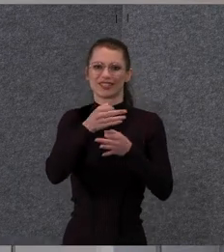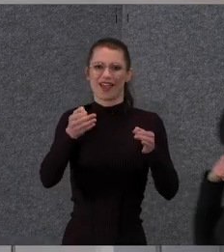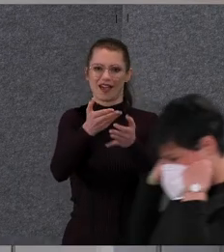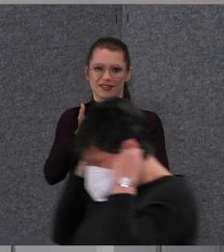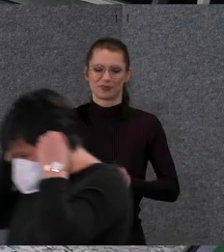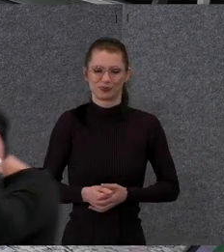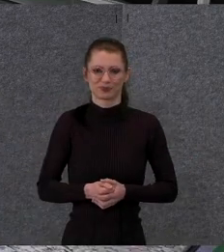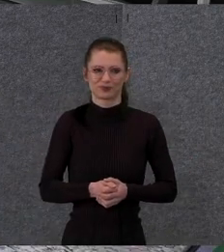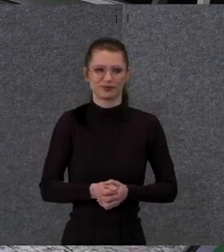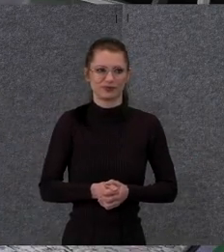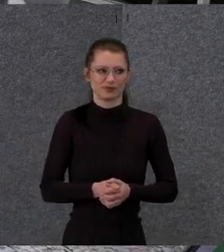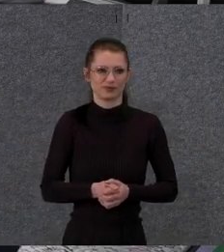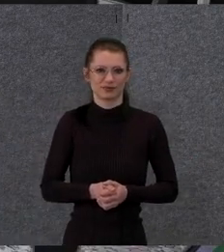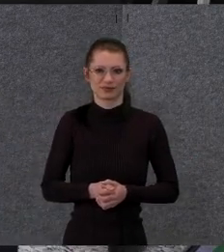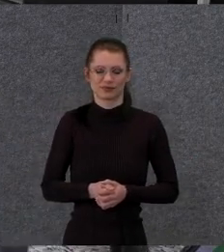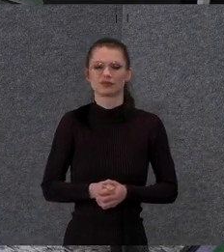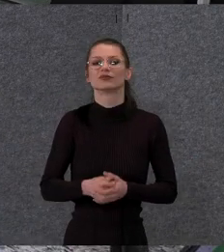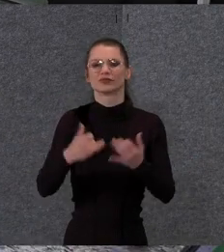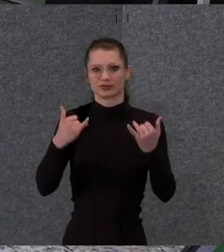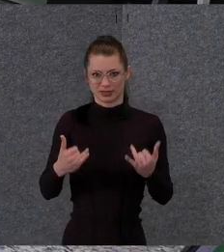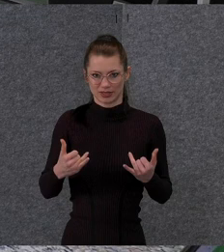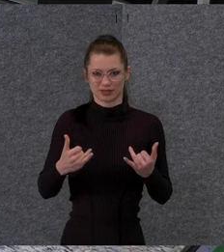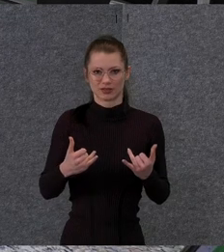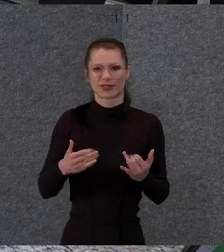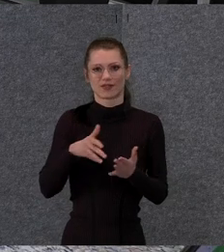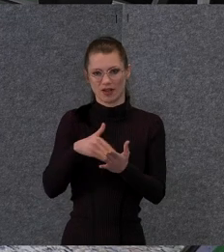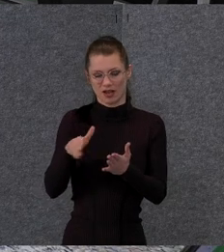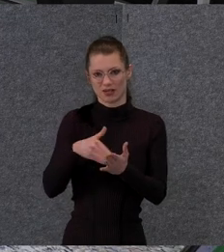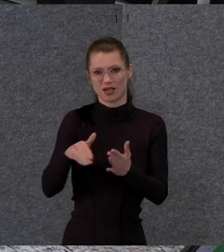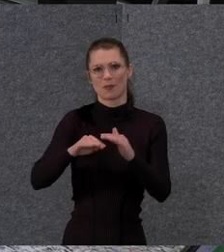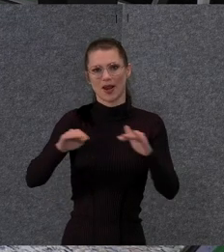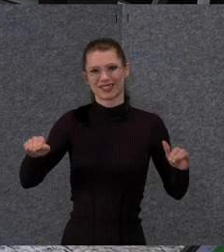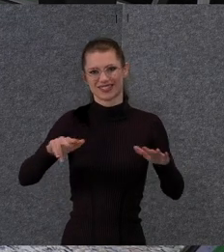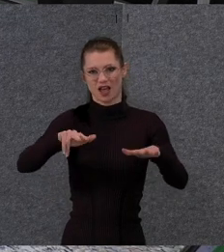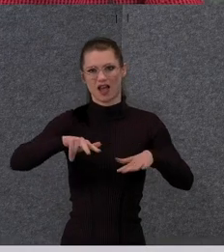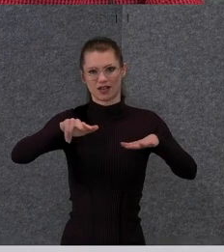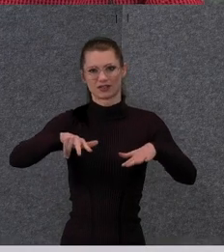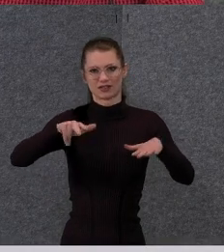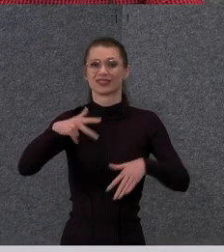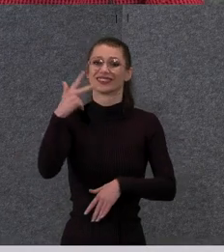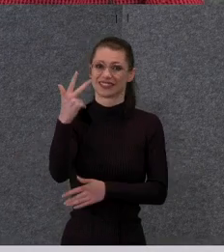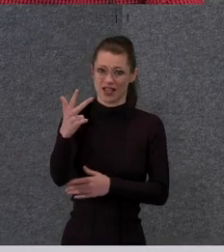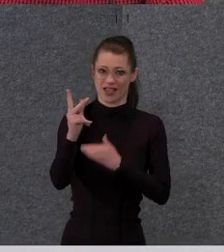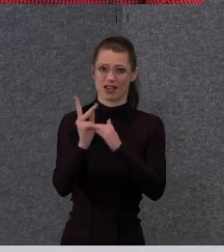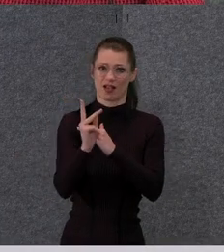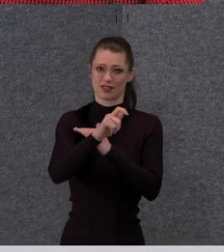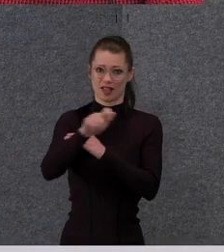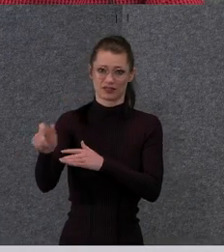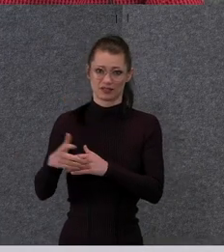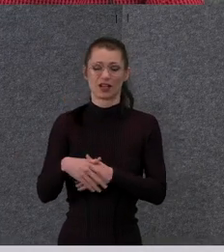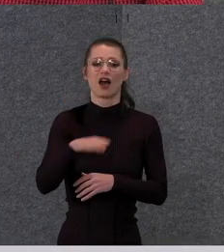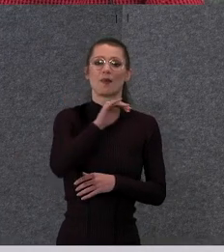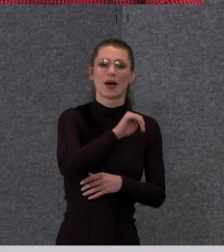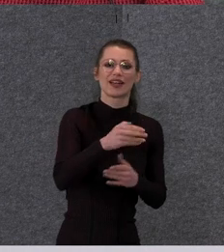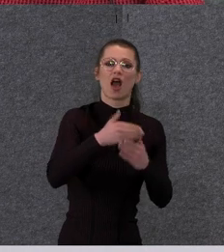Vielen Dank. Dann starten wir direkt weiter mit dem, machen wir direkt weiter mit dem Platz 18. Hier liegen uns 3 Kandidaturen vor: von